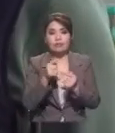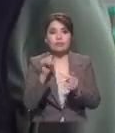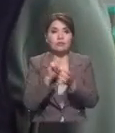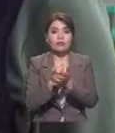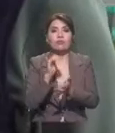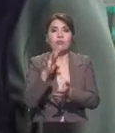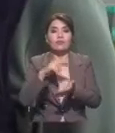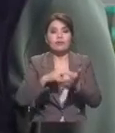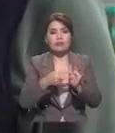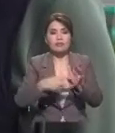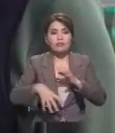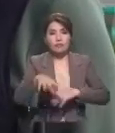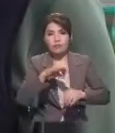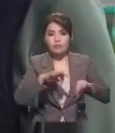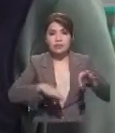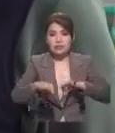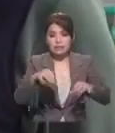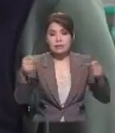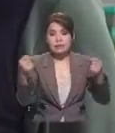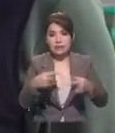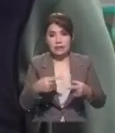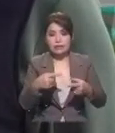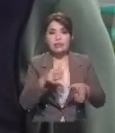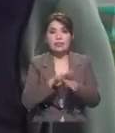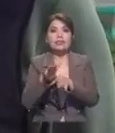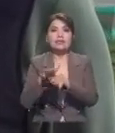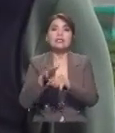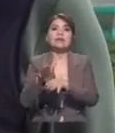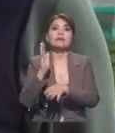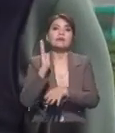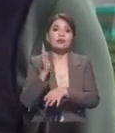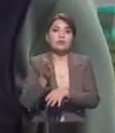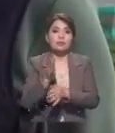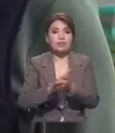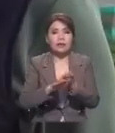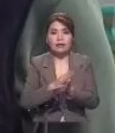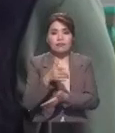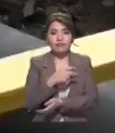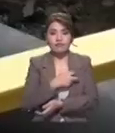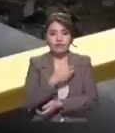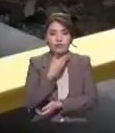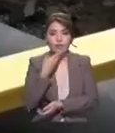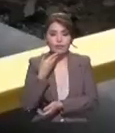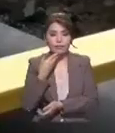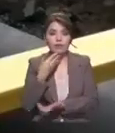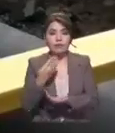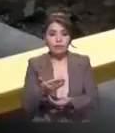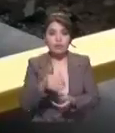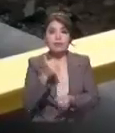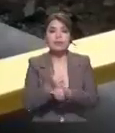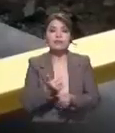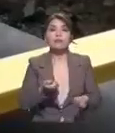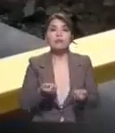барлық жоспарланған жоспарға сәйкес жүзеге асырылуда ешқандай тәуекелдер жоқ бүгінгі күнге. Шақар басшысы